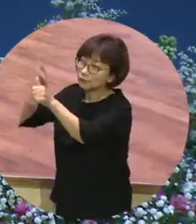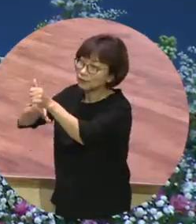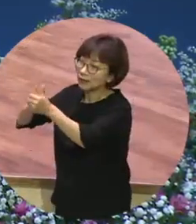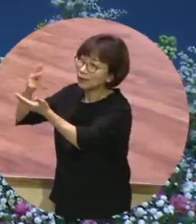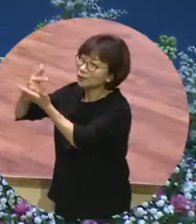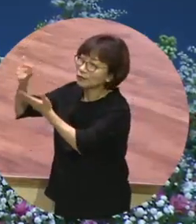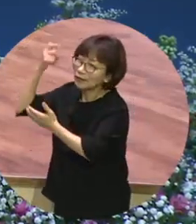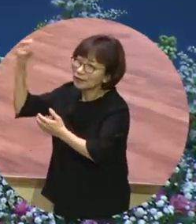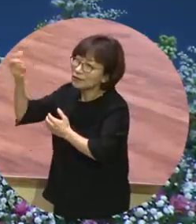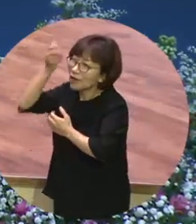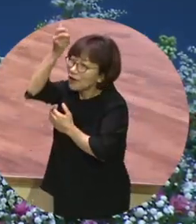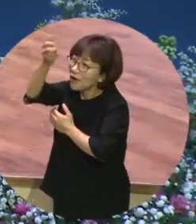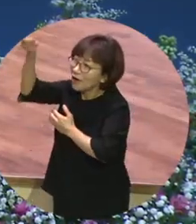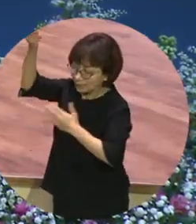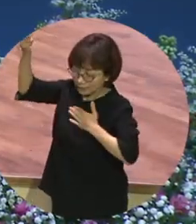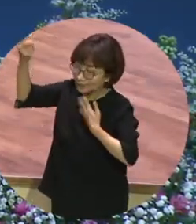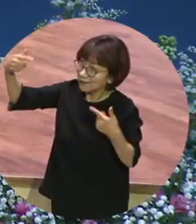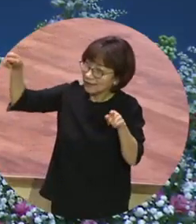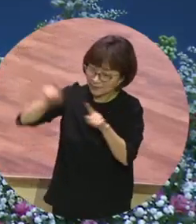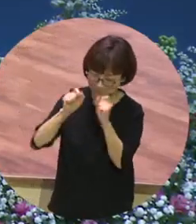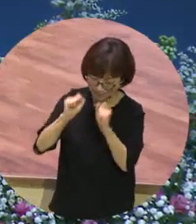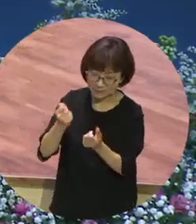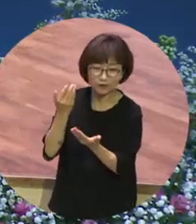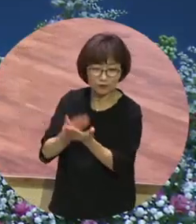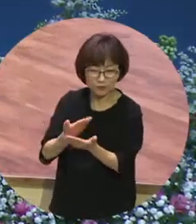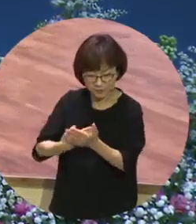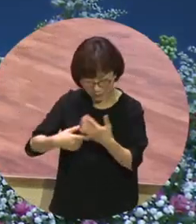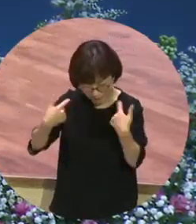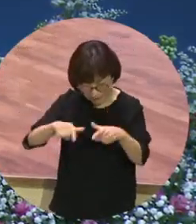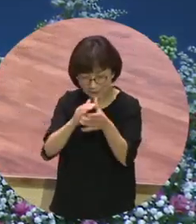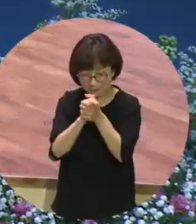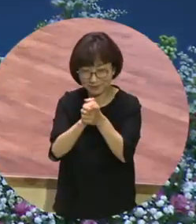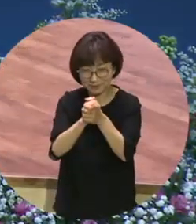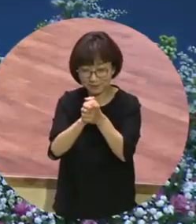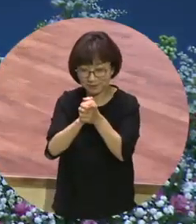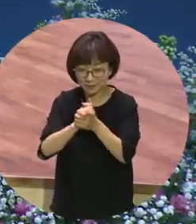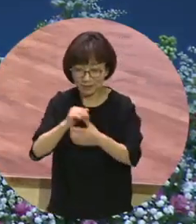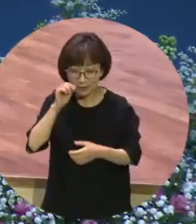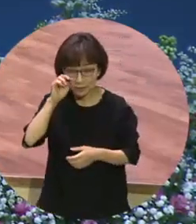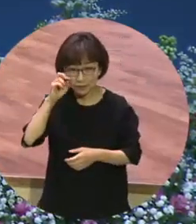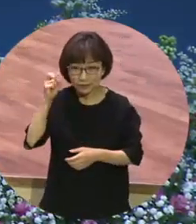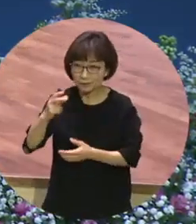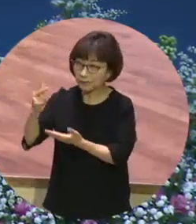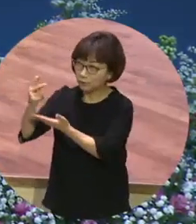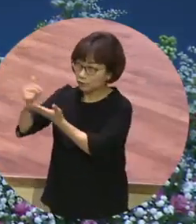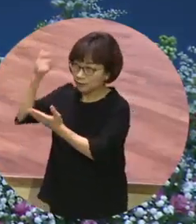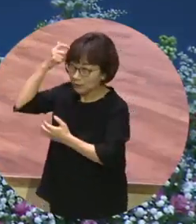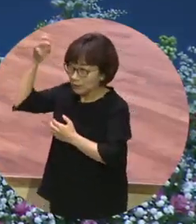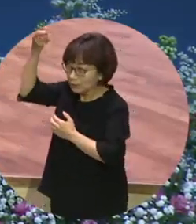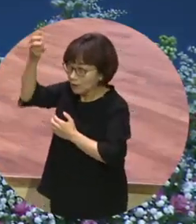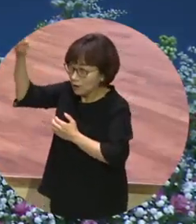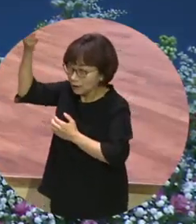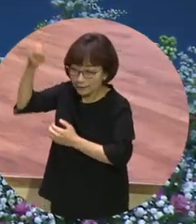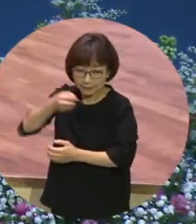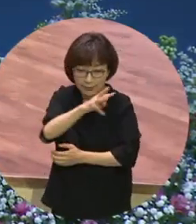이건 끝난 거예요. 이 예원교회 주의 영이 이곳에 임재하고 있는 줄 믿으시기 바랍니다.